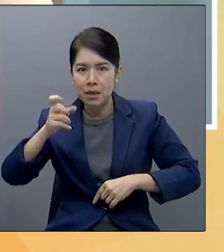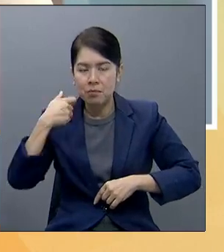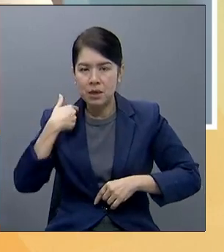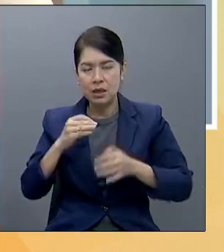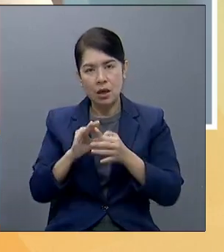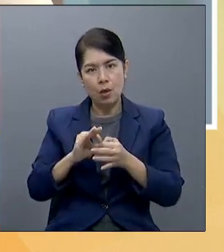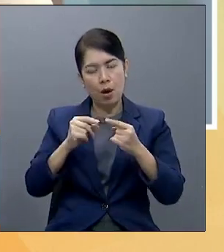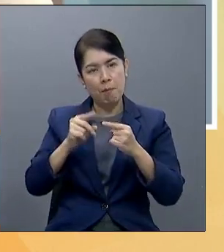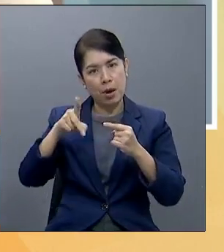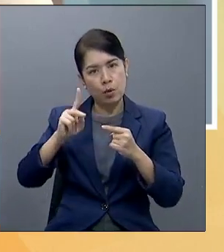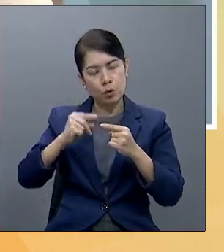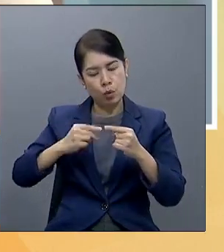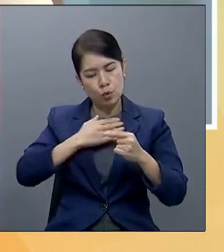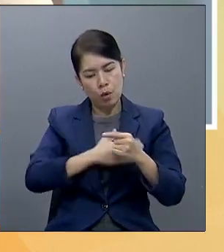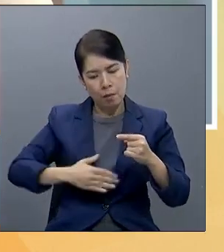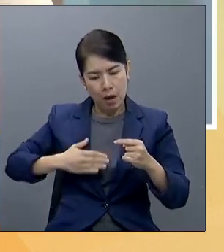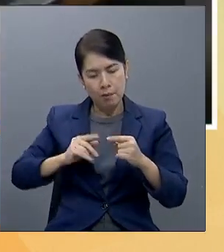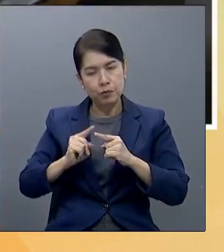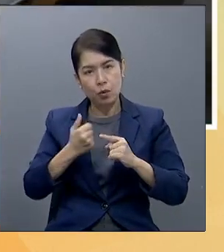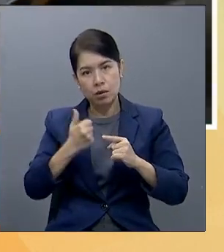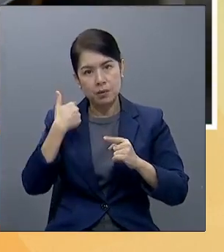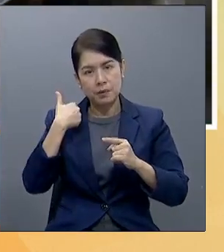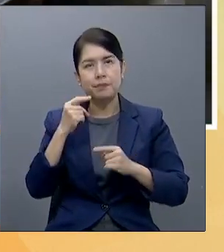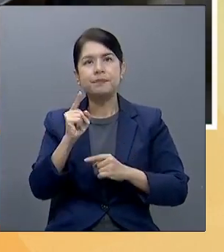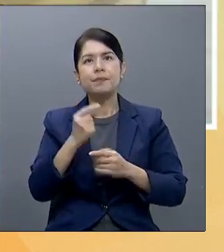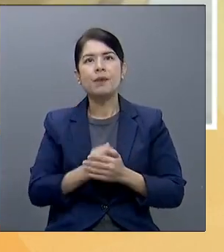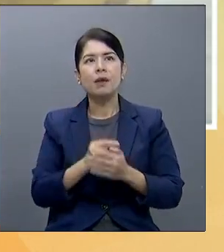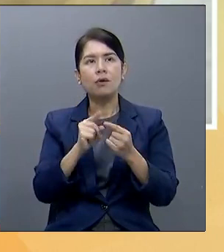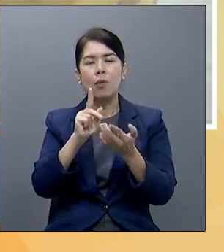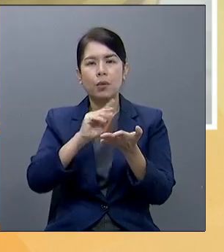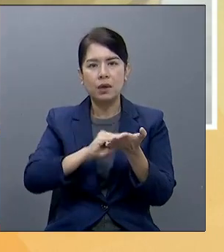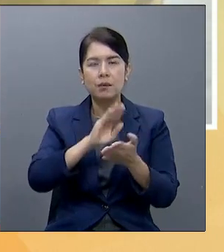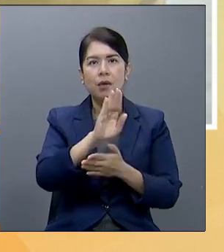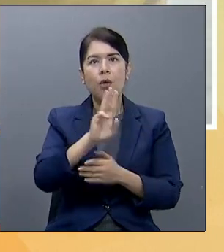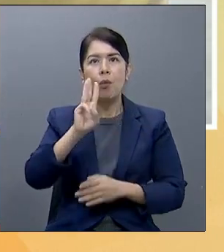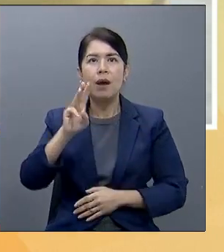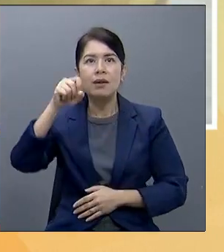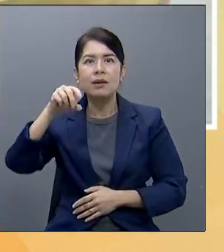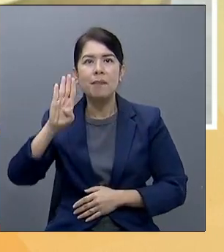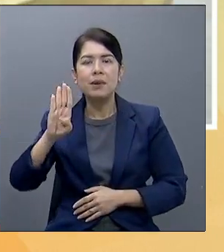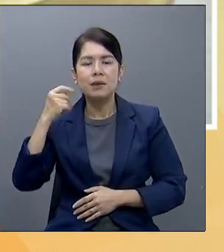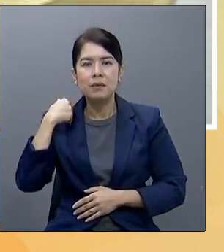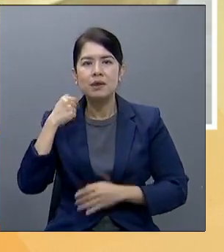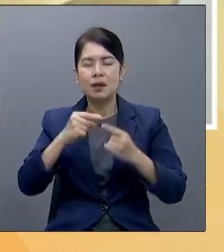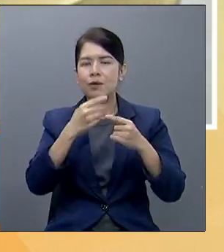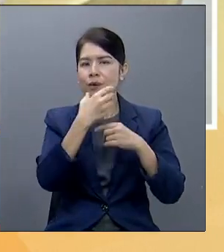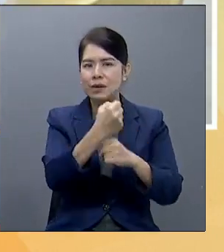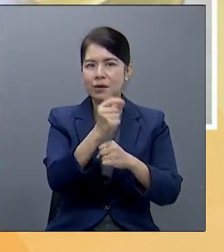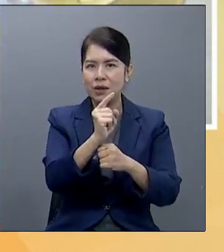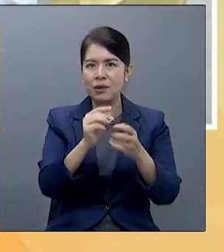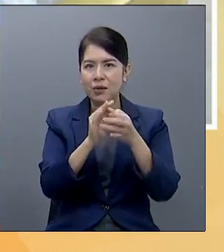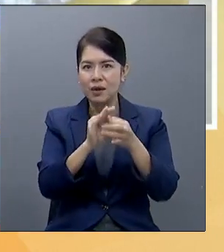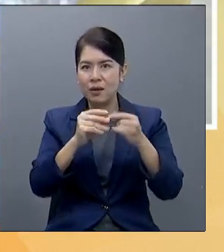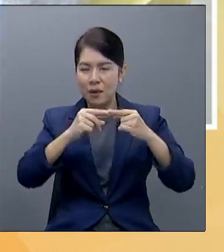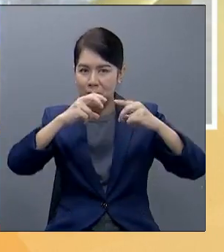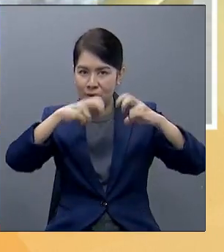มคะ จริงๆแล้วข้อมูลของวาซาบิเนี่ยนะครับจะมีข้อมูลด้านอื่นๆที่น่าสนใจนะครับก็ในการศึกษาในหนู